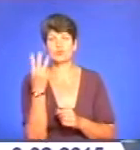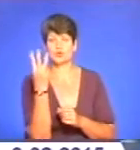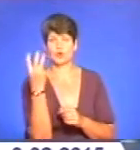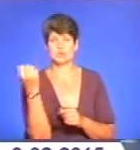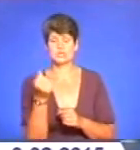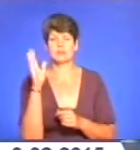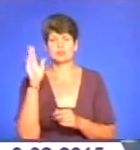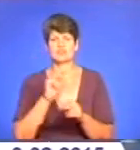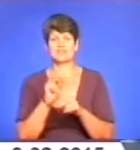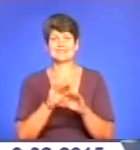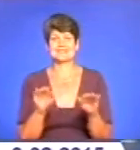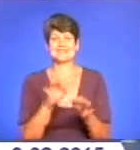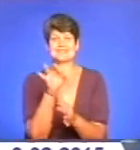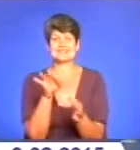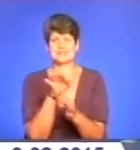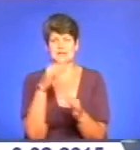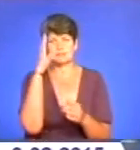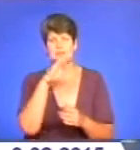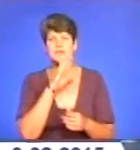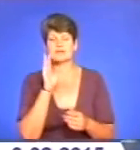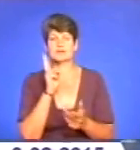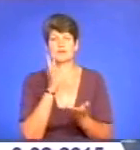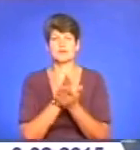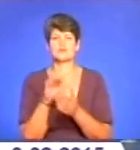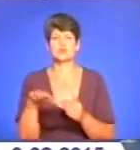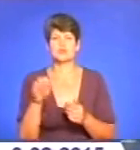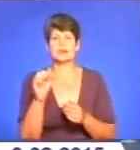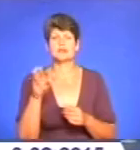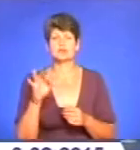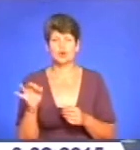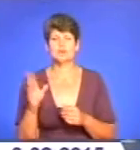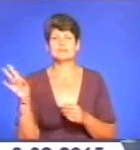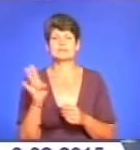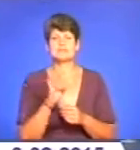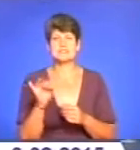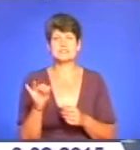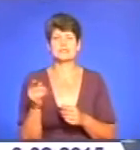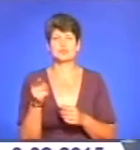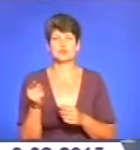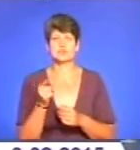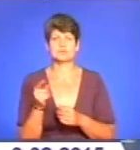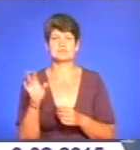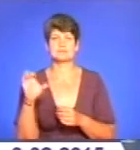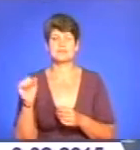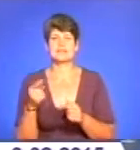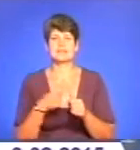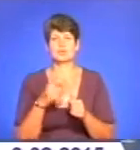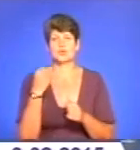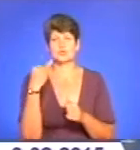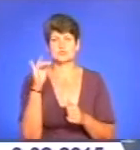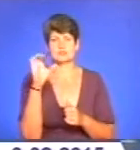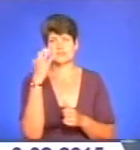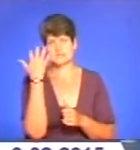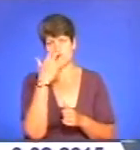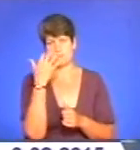навчатимуться діти-сироти, батьки яких воюють у зоні АТО, а також семінаристи Тернопільської духовної семінарії імені Йосифа Сліпого. Про це у